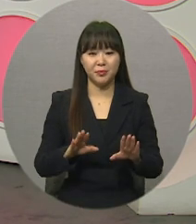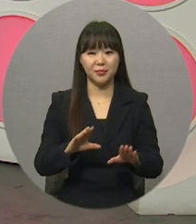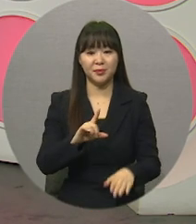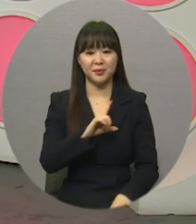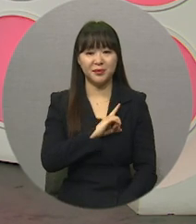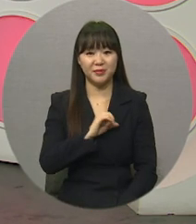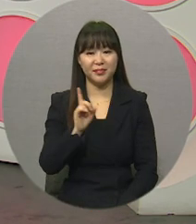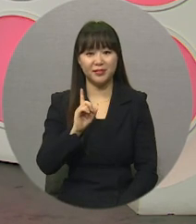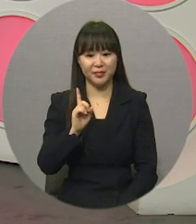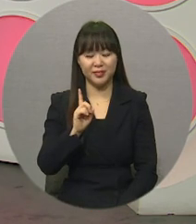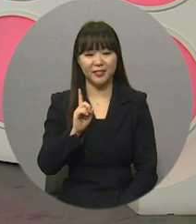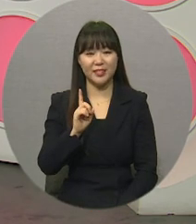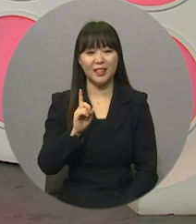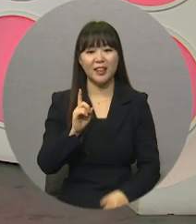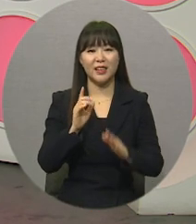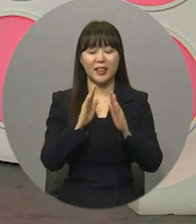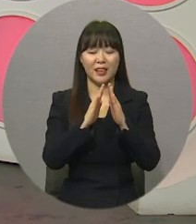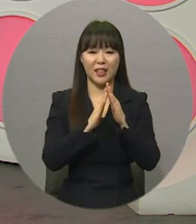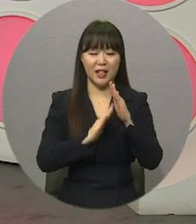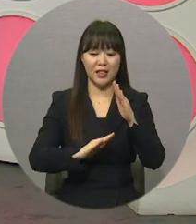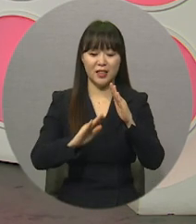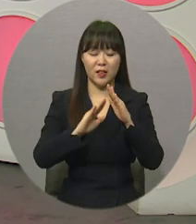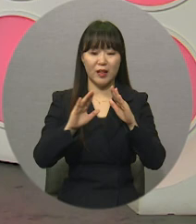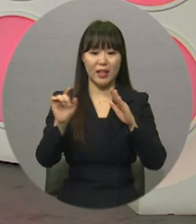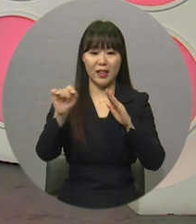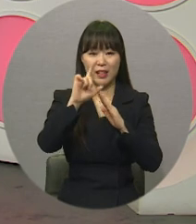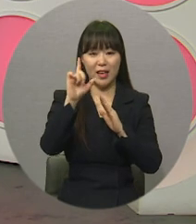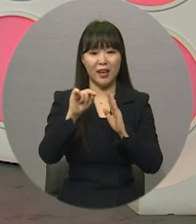제목은 가정의 달에 잘 어울리는